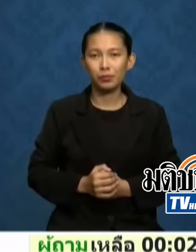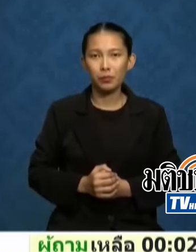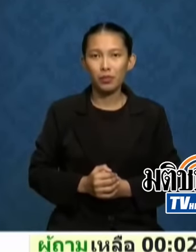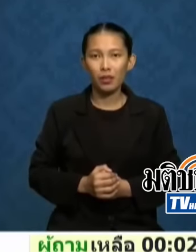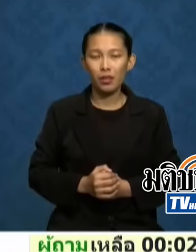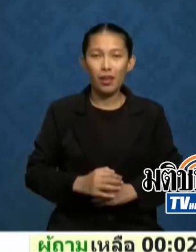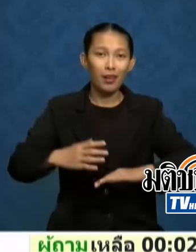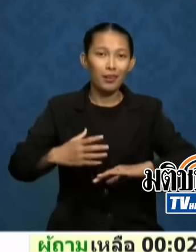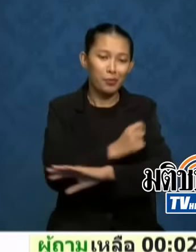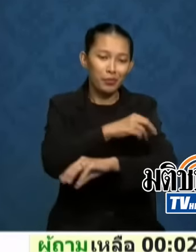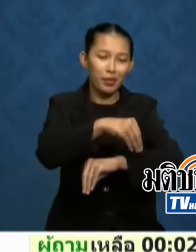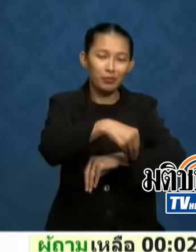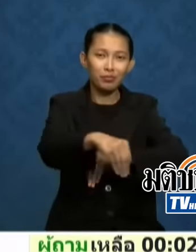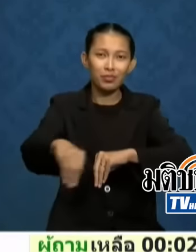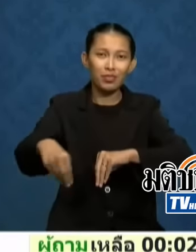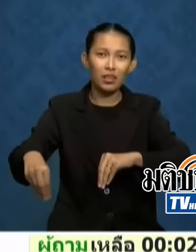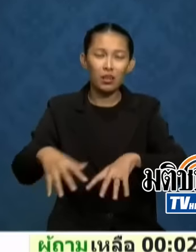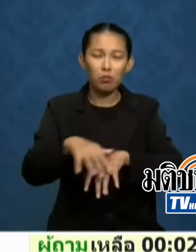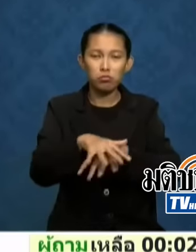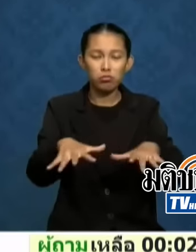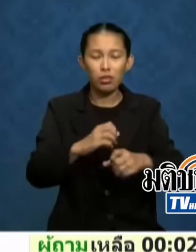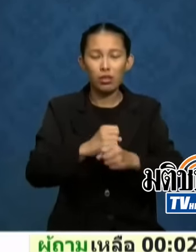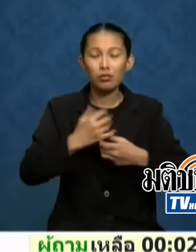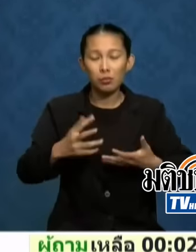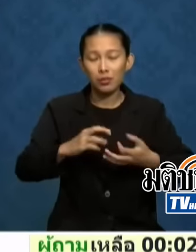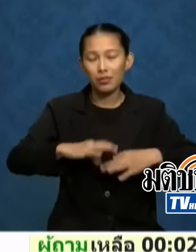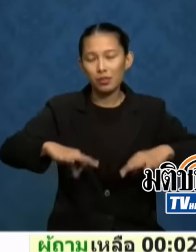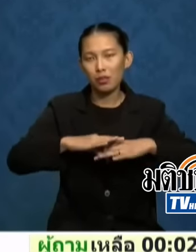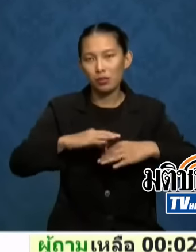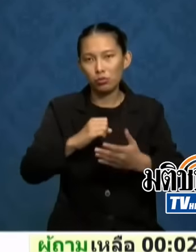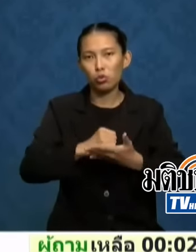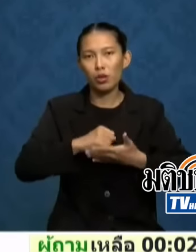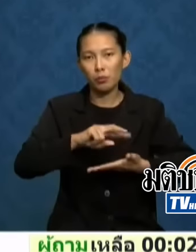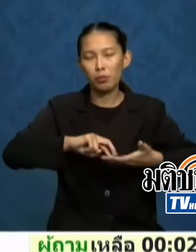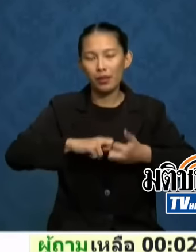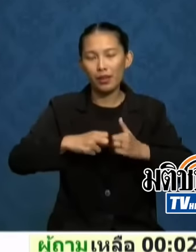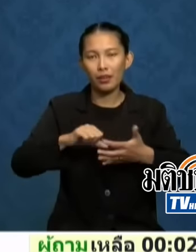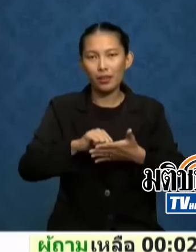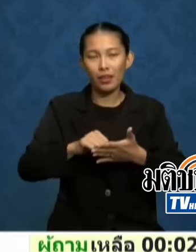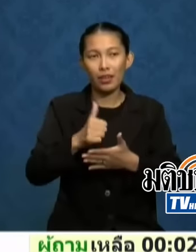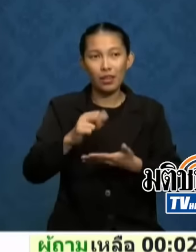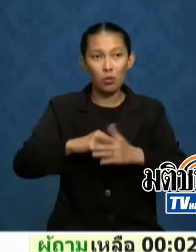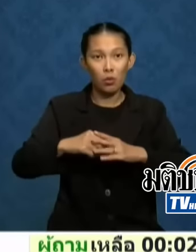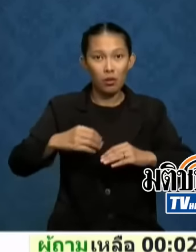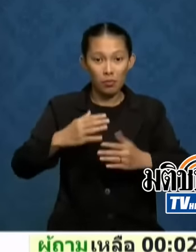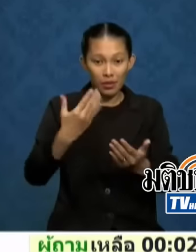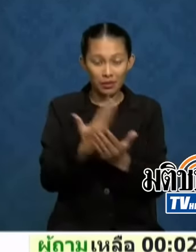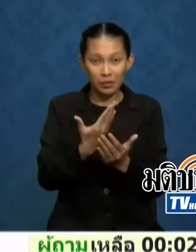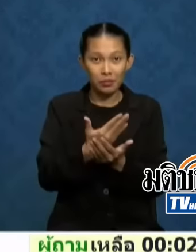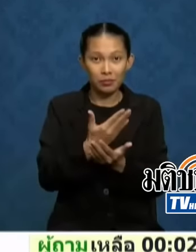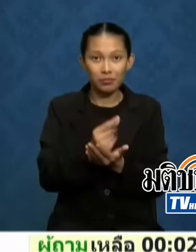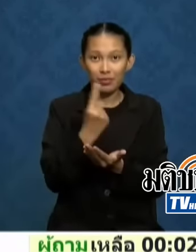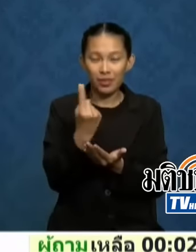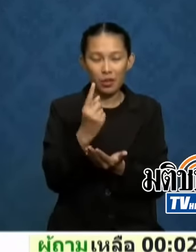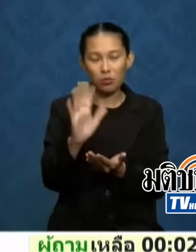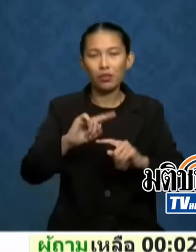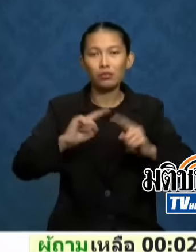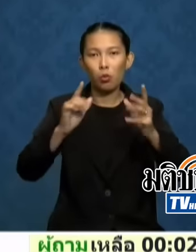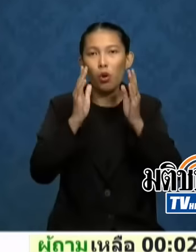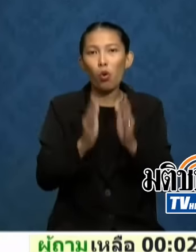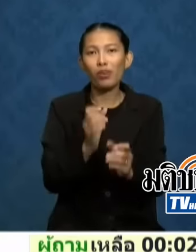การกระจายอำนาจครับจะแก้ไขปัญหาในส่วนนี้ได้อย่างชัดเจนแล้วการกระจายอำนาจตรงนี้ผมไม่ได้พูดกันถึงเรื่องแค่งบประมาณนะครับแต่บุคลาก